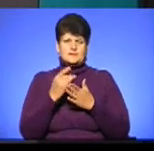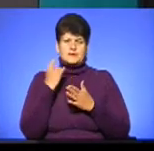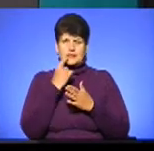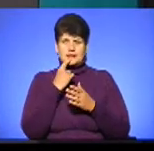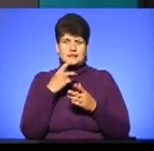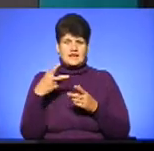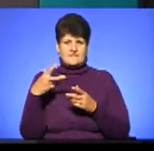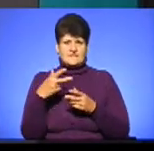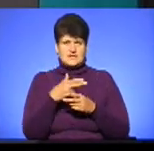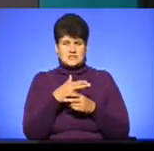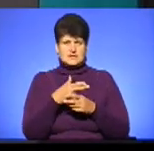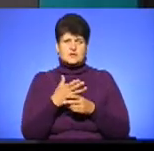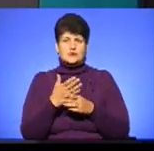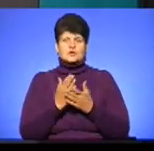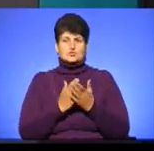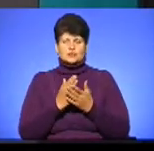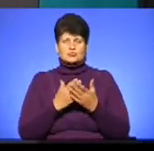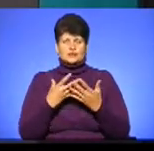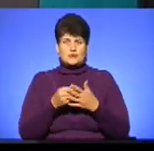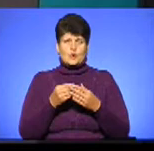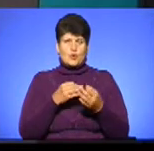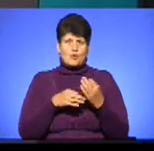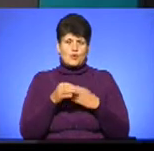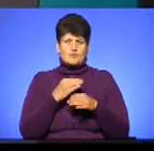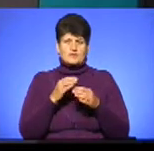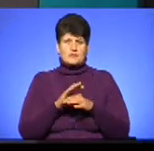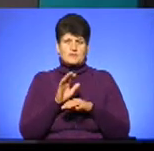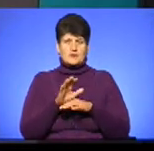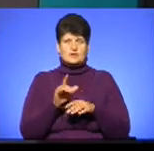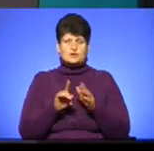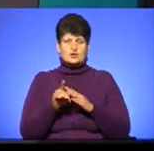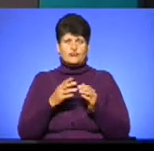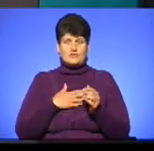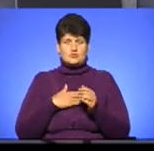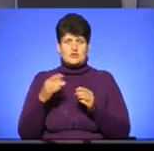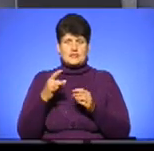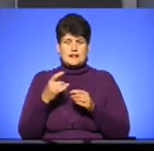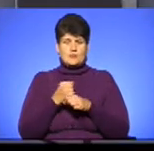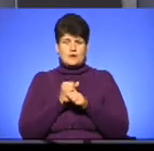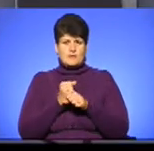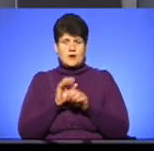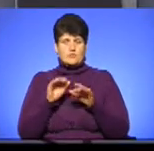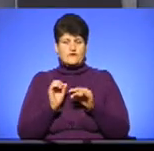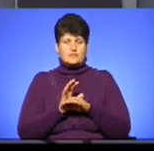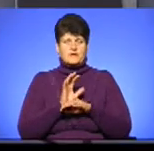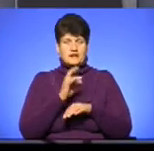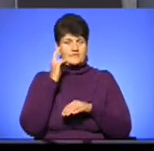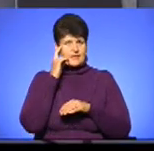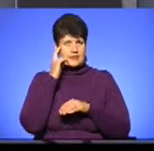ми про це службою своєю обговорили, і направляється спочатку в нашу оригінальну лабораторію, а звідси доставляється в Київ, в